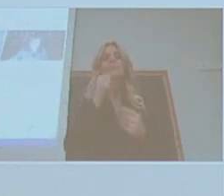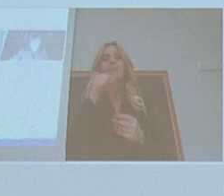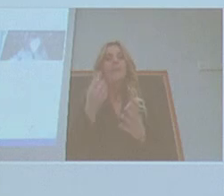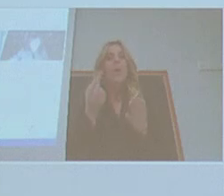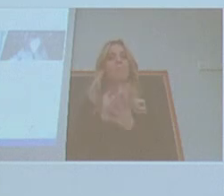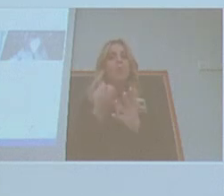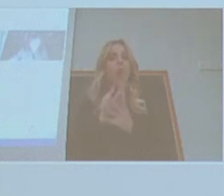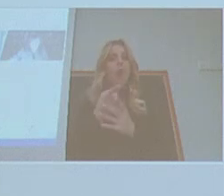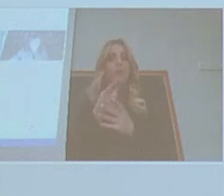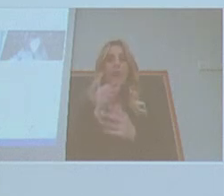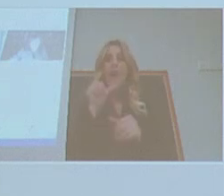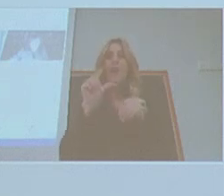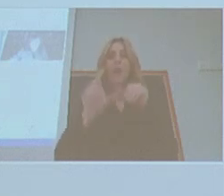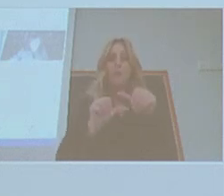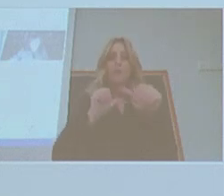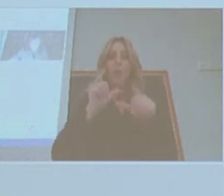cambiamenti ancora più grandi.